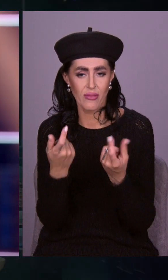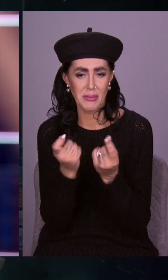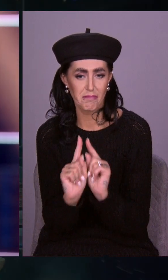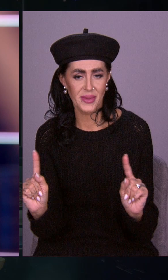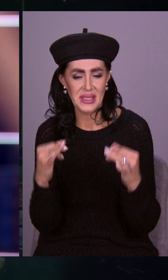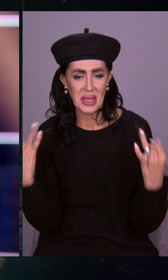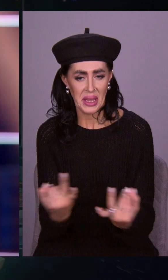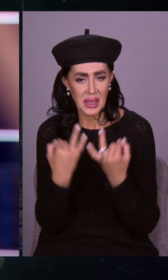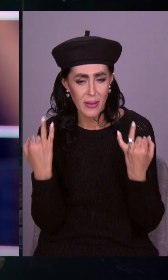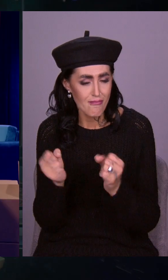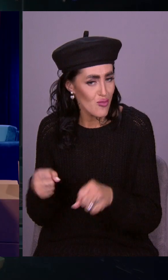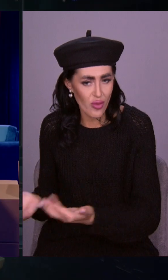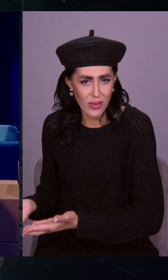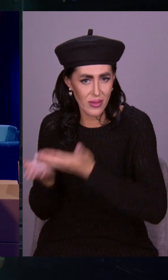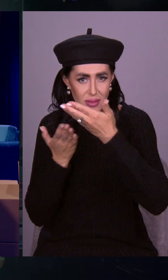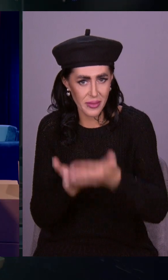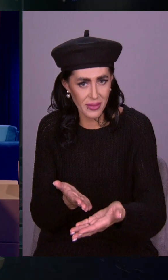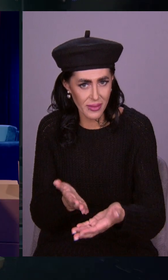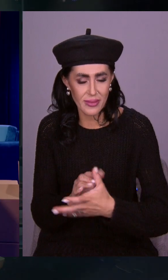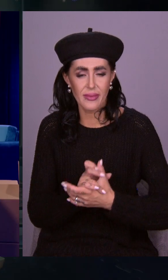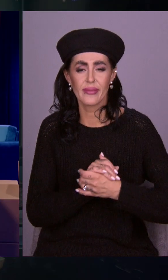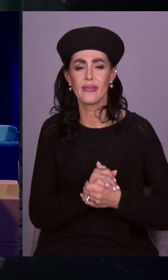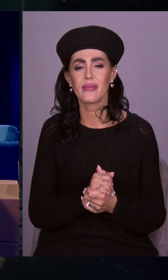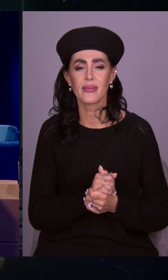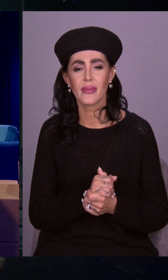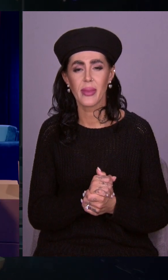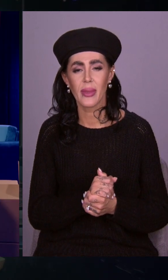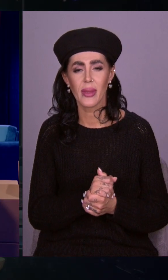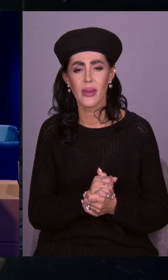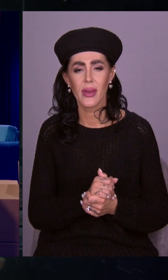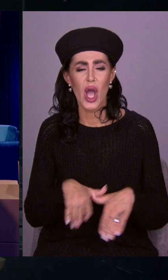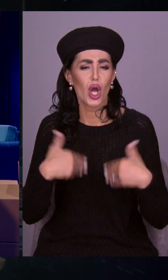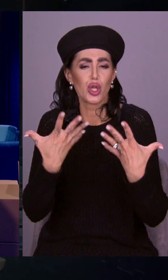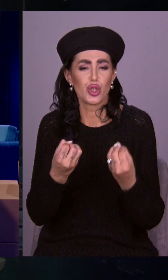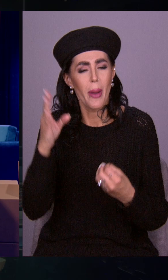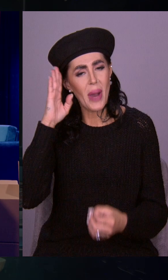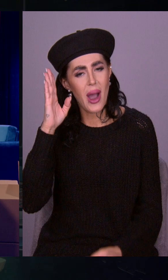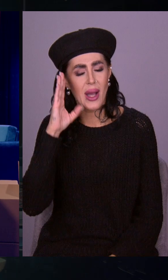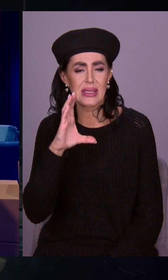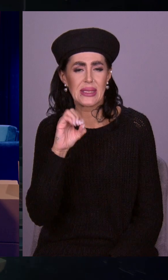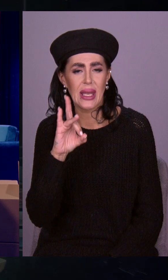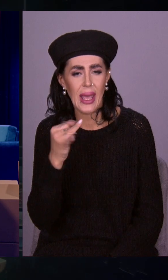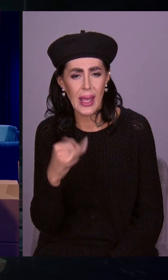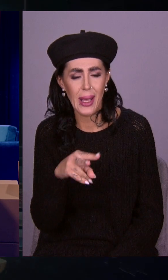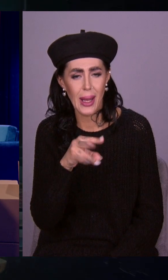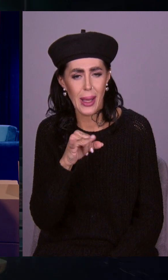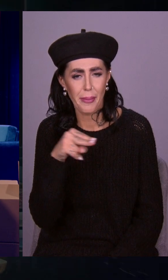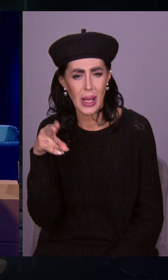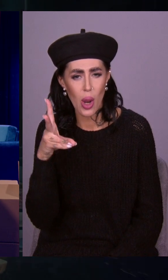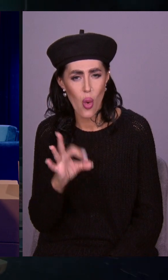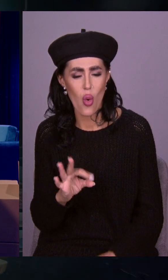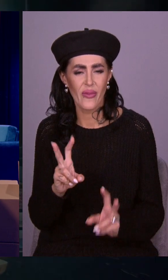стилі. Це, давай, Сергій Лєпко. Я думаю, йому буде цікаво, тому що це ж, ну, він